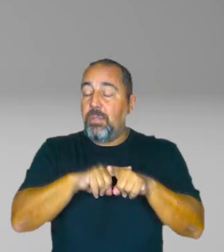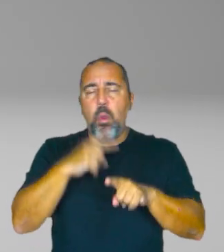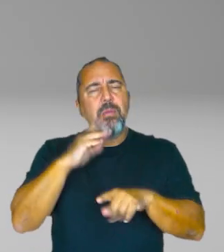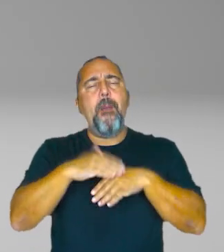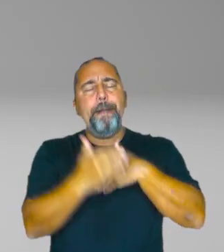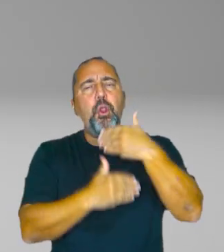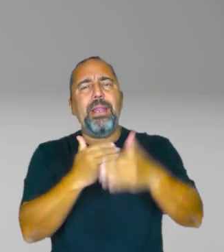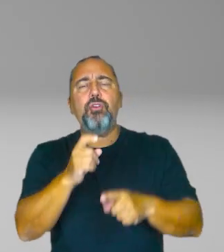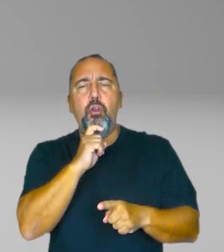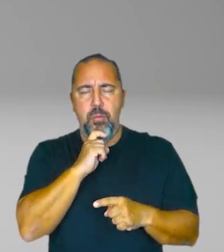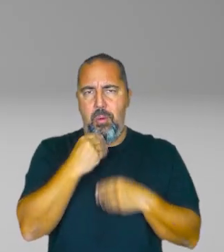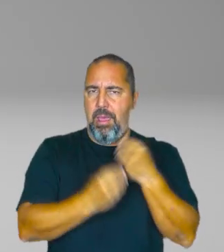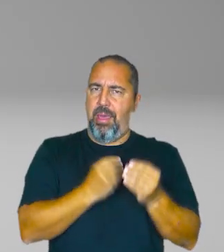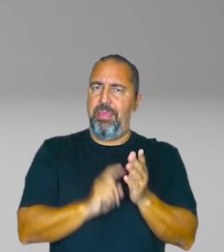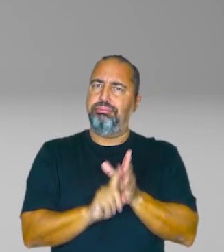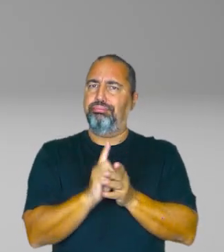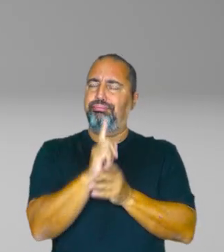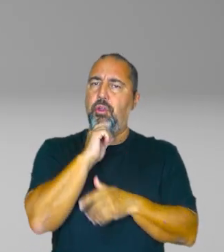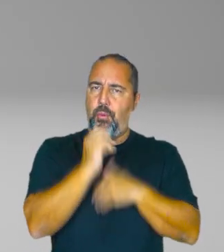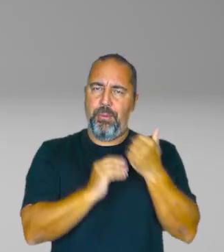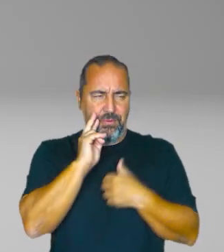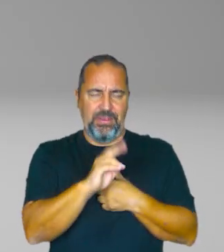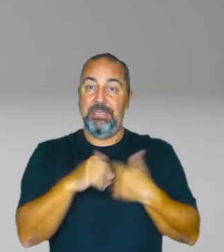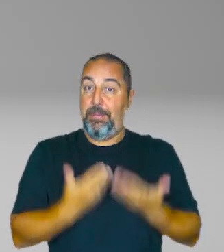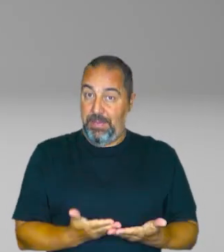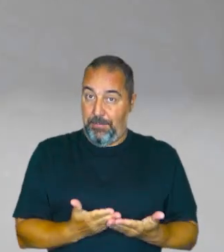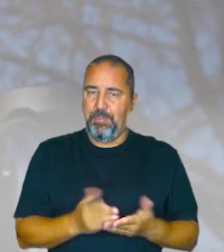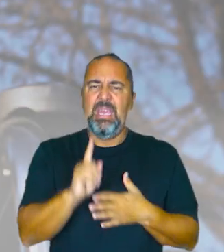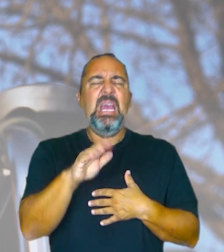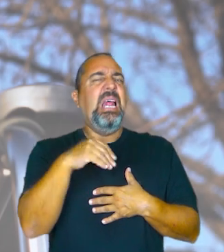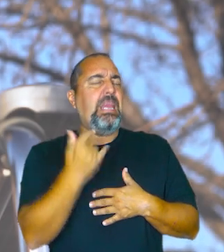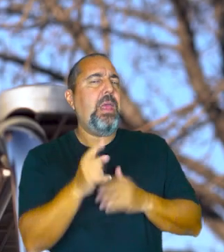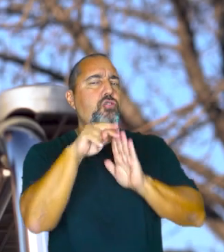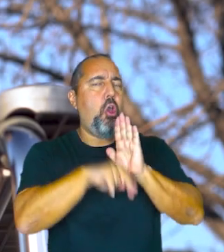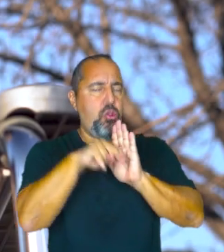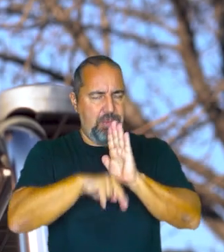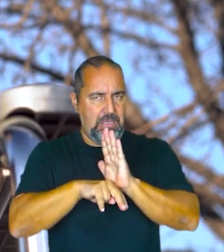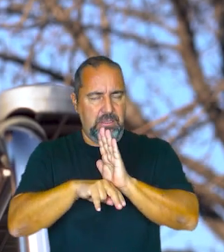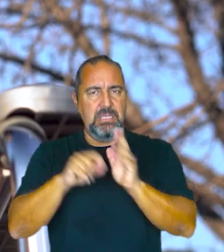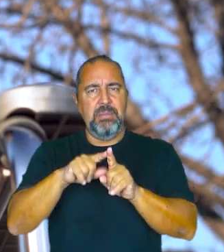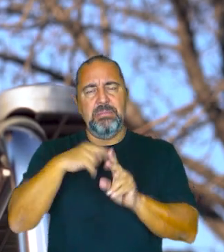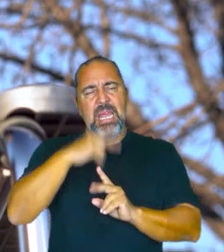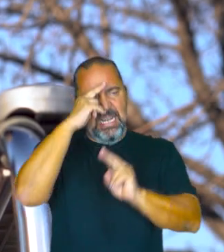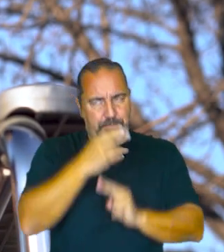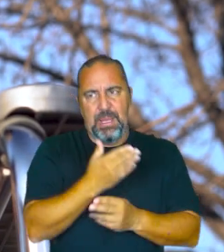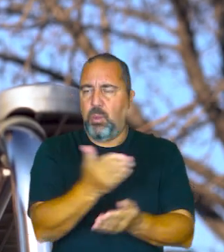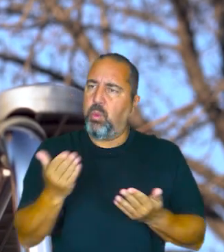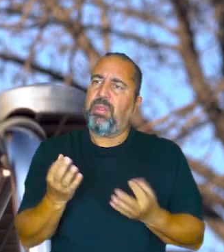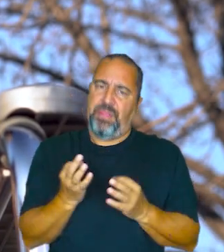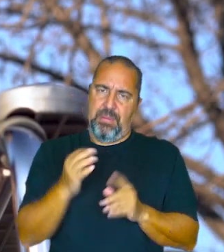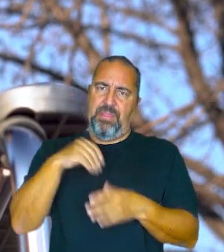Amaitzean, zure zuhaitza eta lortutako aurrerapena ikusiko dituzu. Gainera, badira esparru